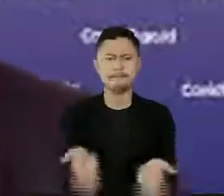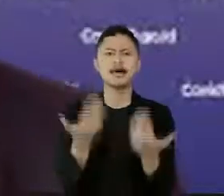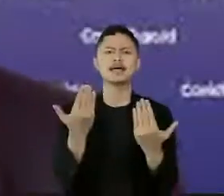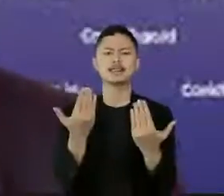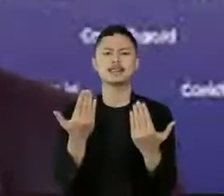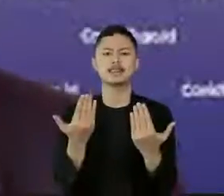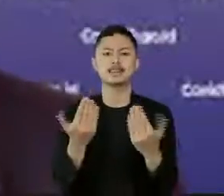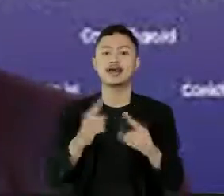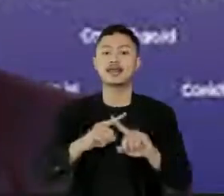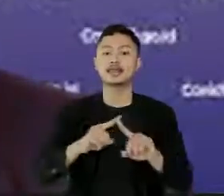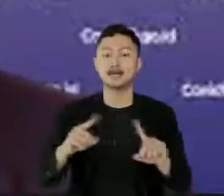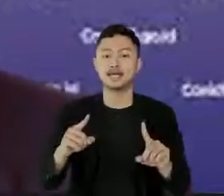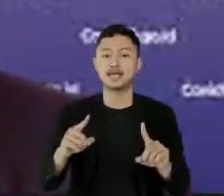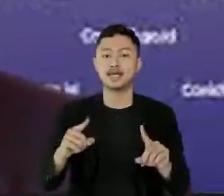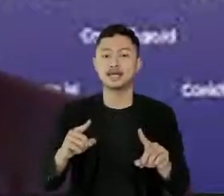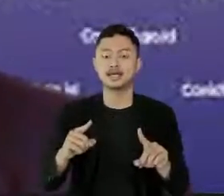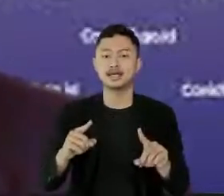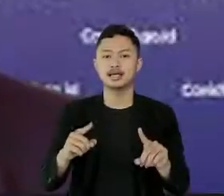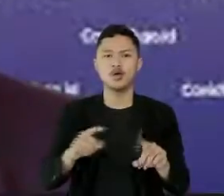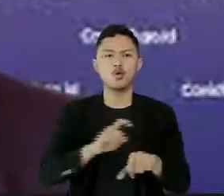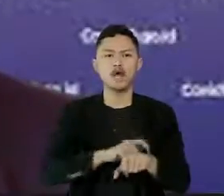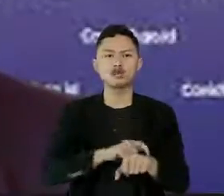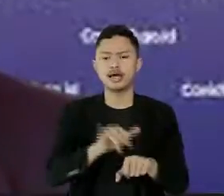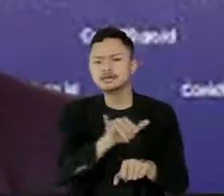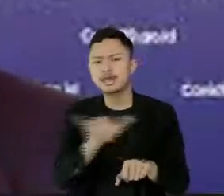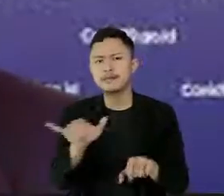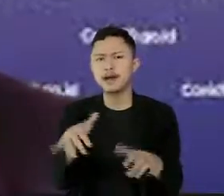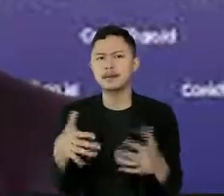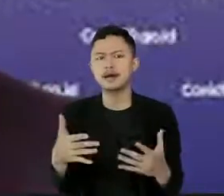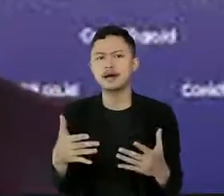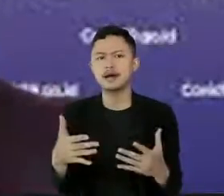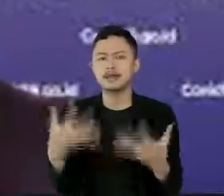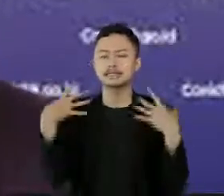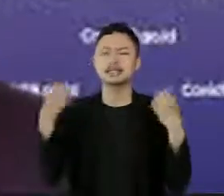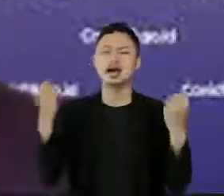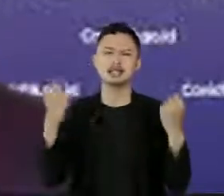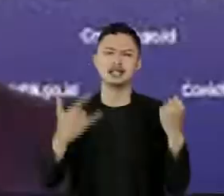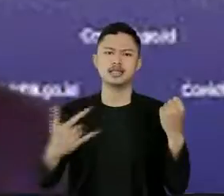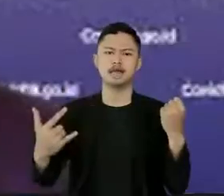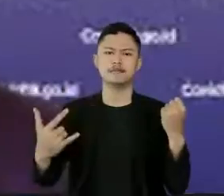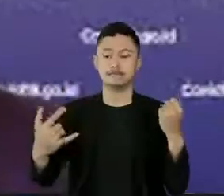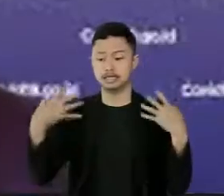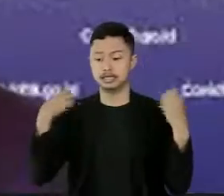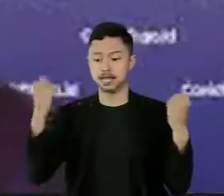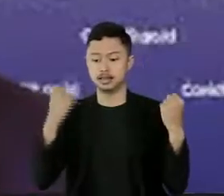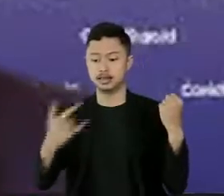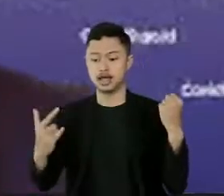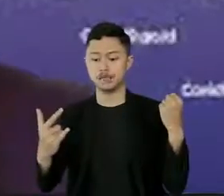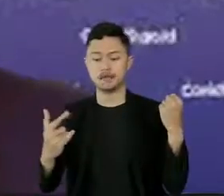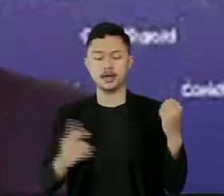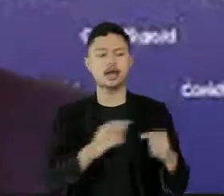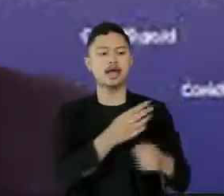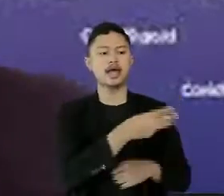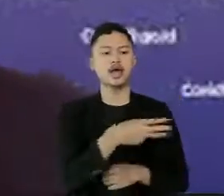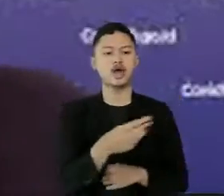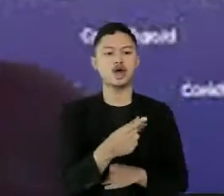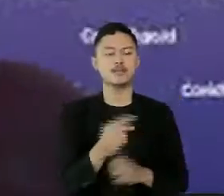terjadi, tetapi juga pada saat yang sama semuanya sehat ketika berwisata.